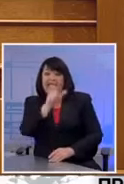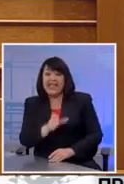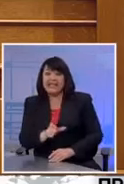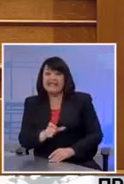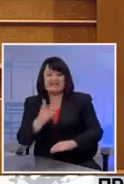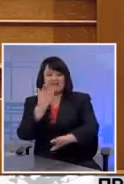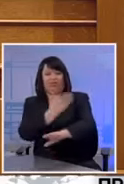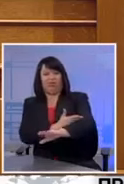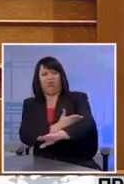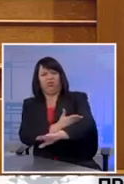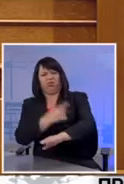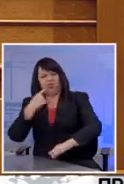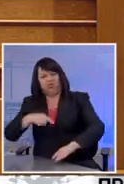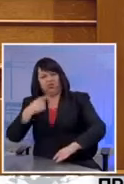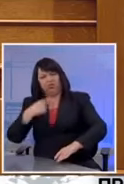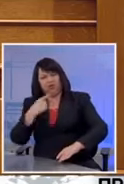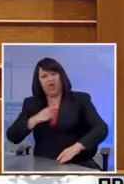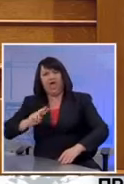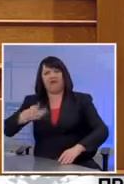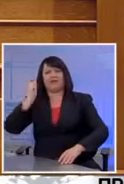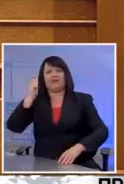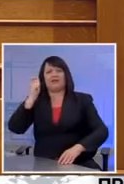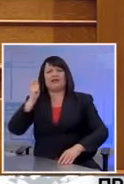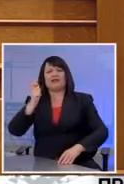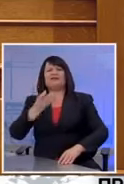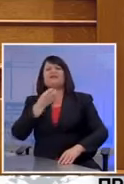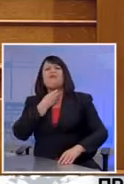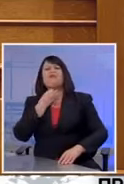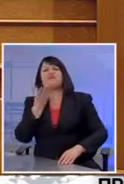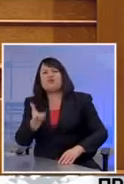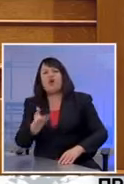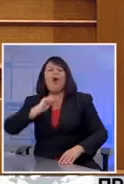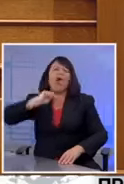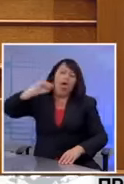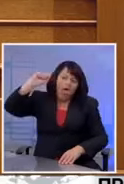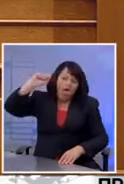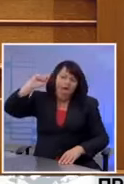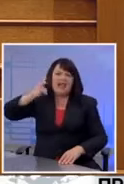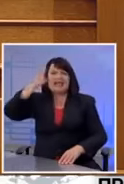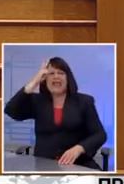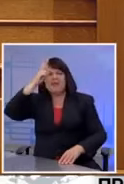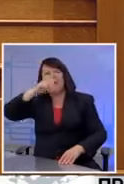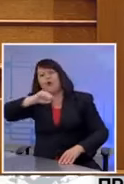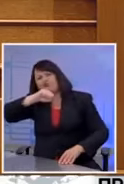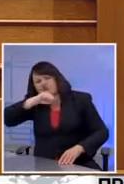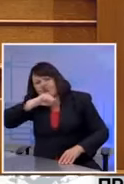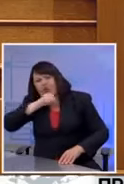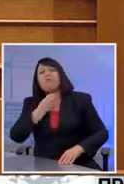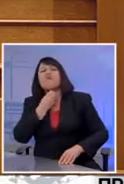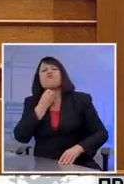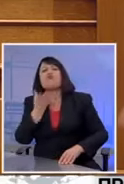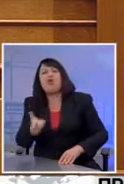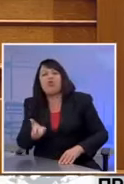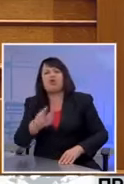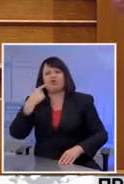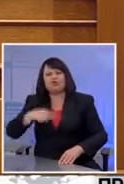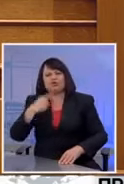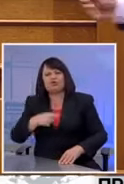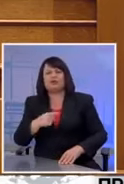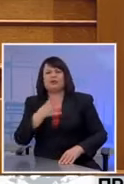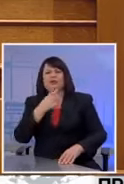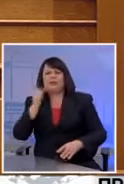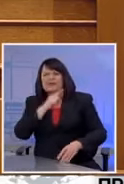χυδαία αντιπολίτευση και μιλούσατε για προδότες, για κρεμάλες, για γερμανοτσολιάδες, για συκοφάντες, δηλητηριάζατε